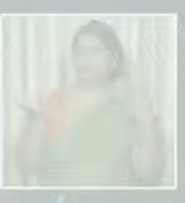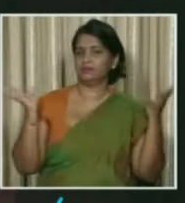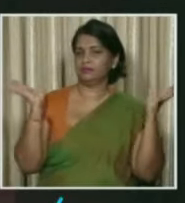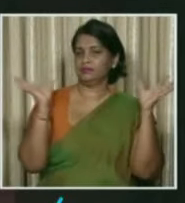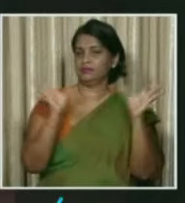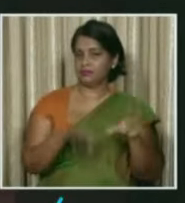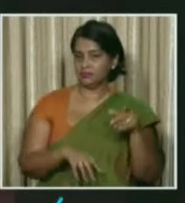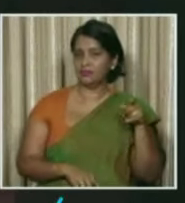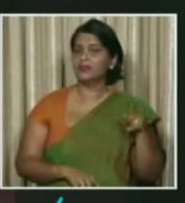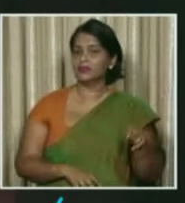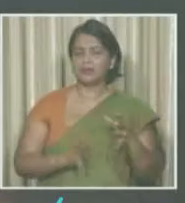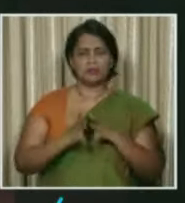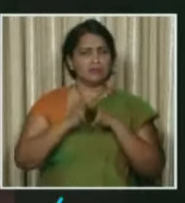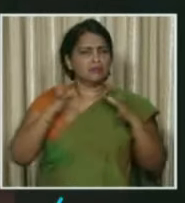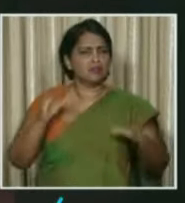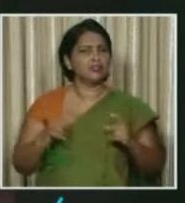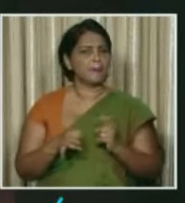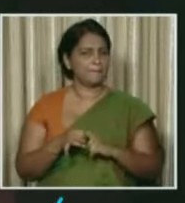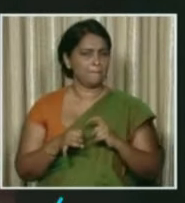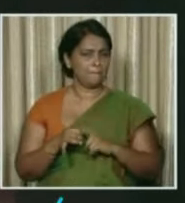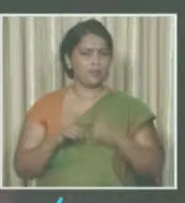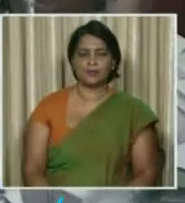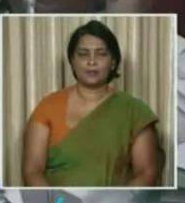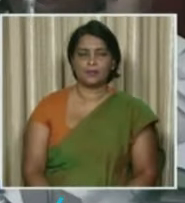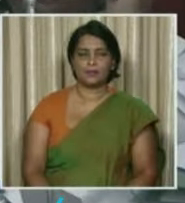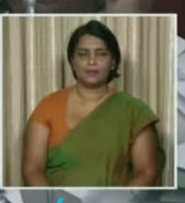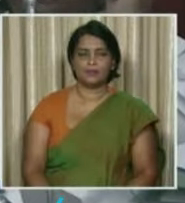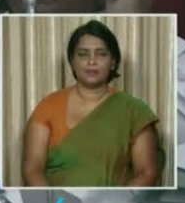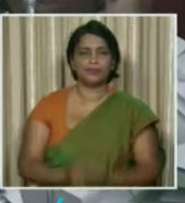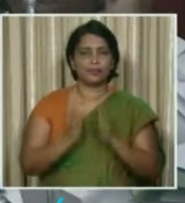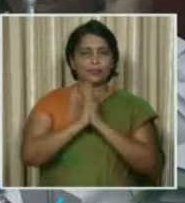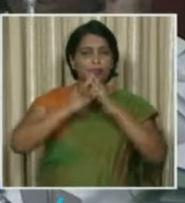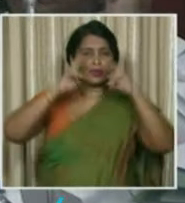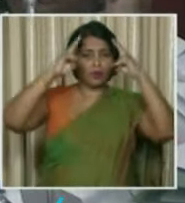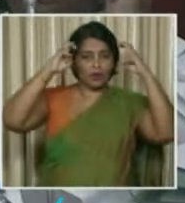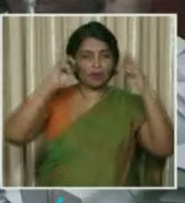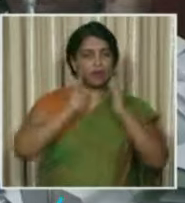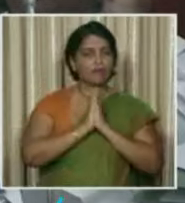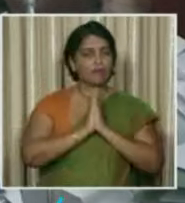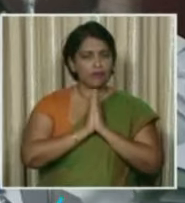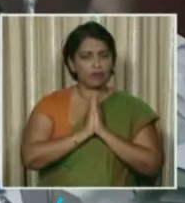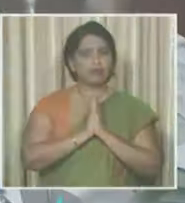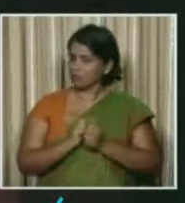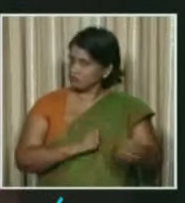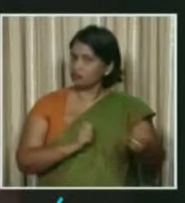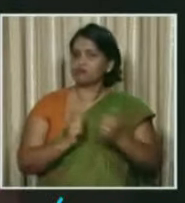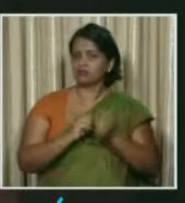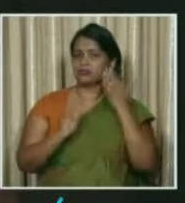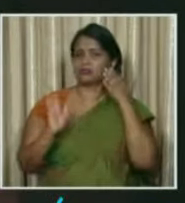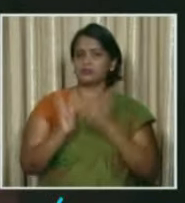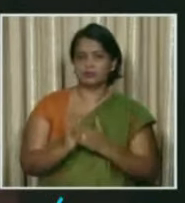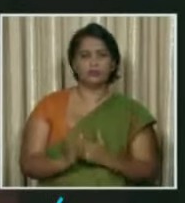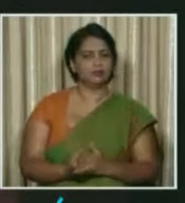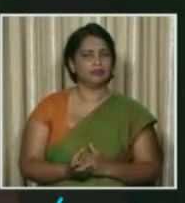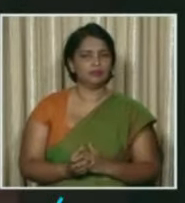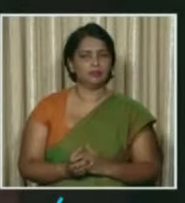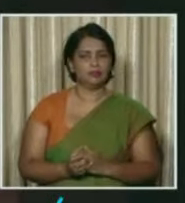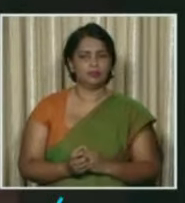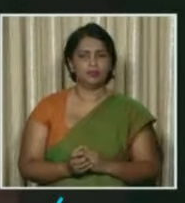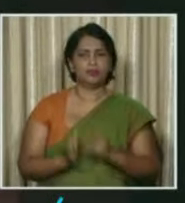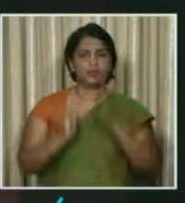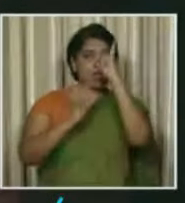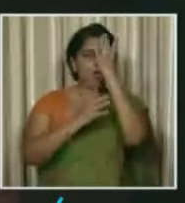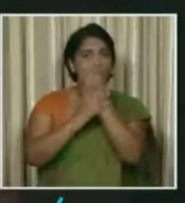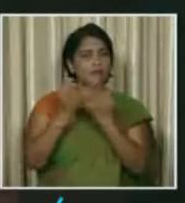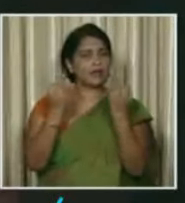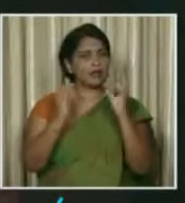ඇවිල්ලා මේ බරපතල ප්‍රශ්නයක් පිළිබඳව මතු කරන්නේ කොවිලේ වන්දනා කරනකොට මේ අත්තර කරලා දිනේ එක ගැන හොයලා බලලා ආගමික නිදහස